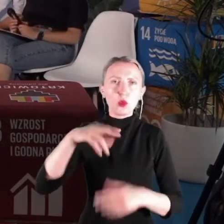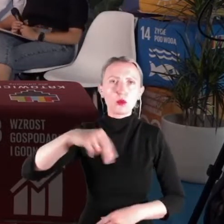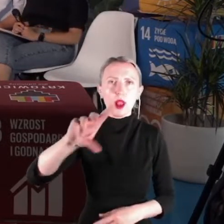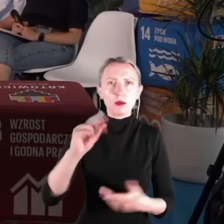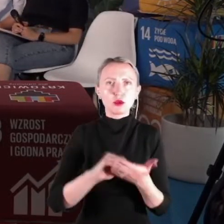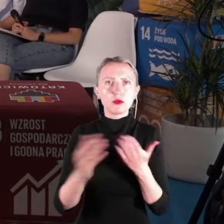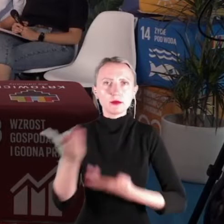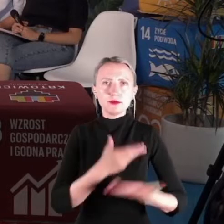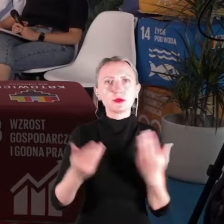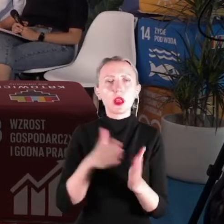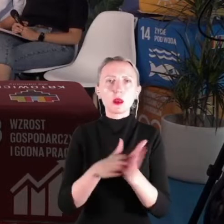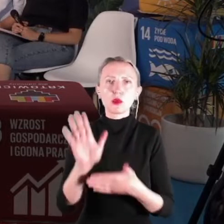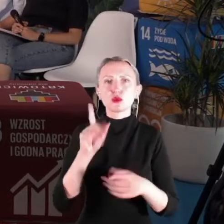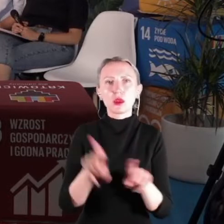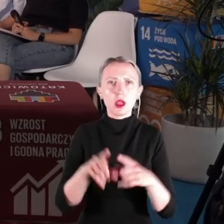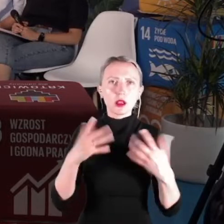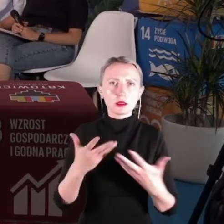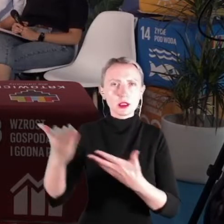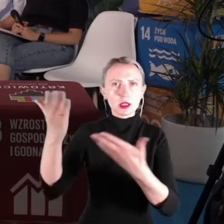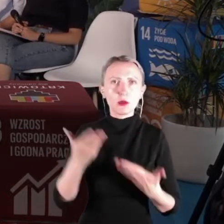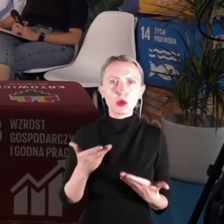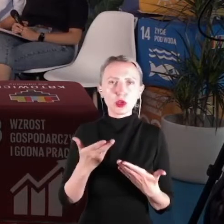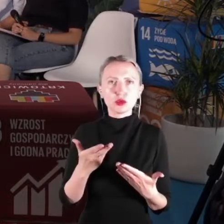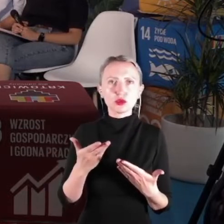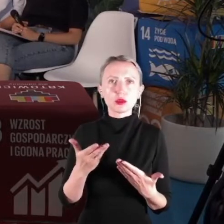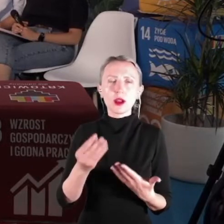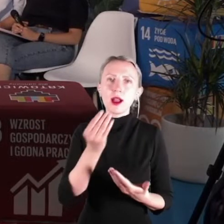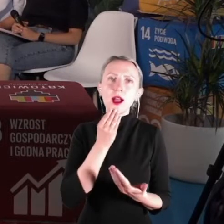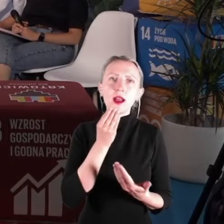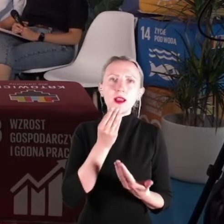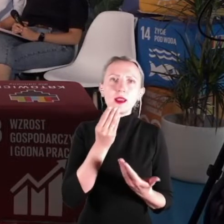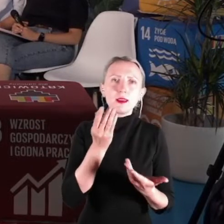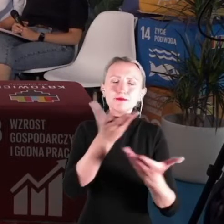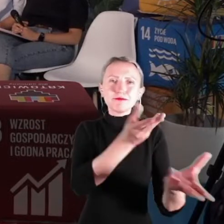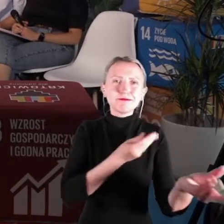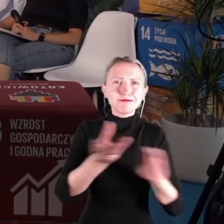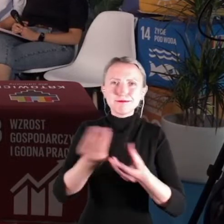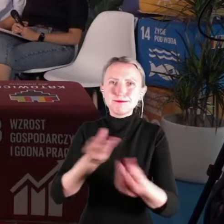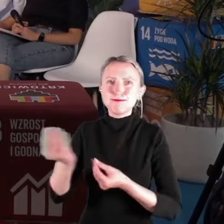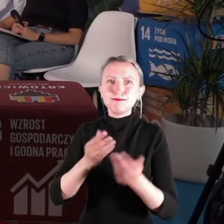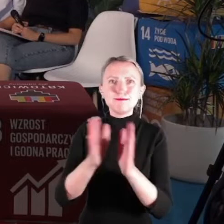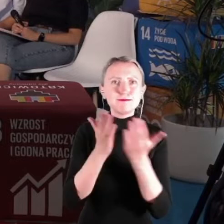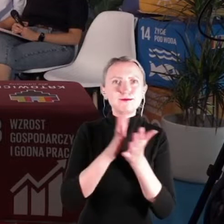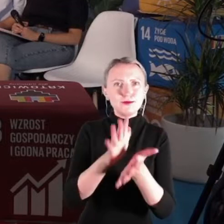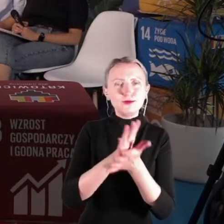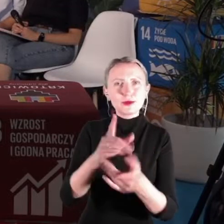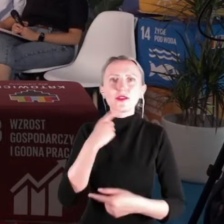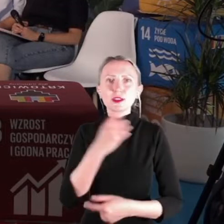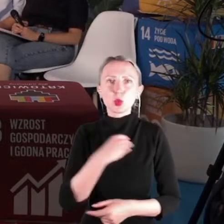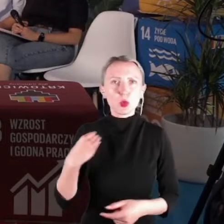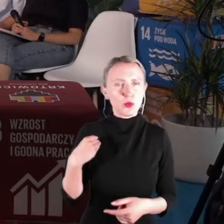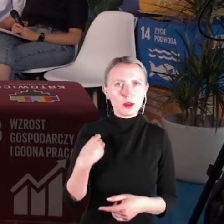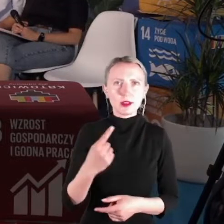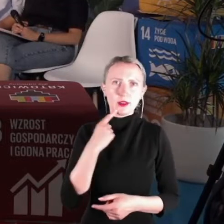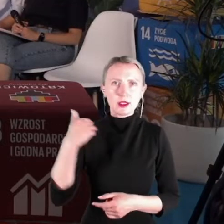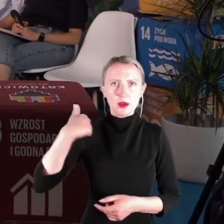Labowymi. I jeszcze na początek chciałabym zaprosić do częstowania się naszymi publikacjami Urban Labowymi w języku polskim i